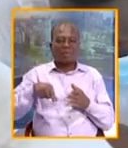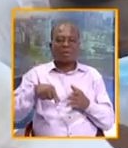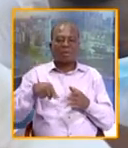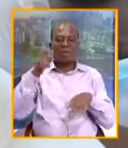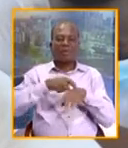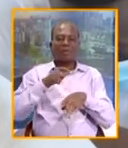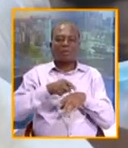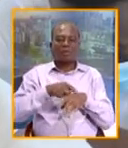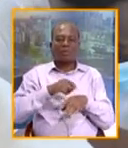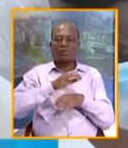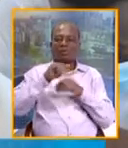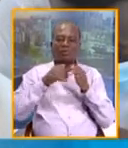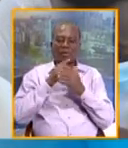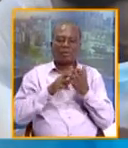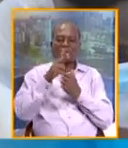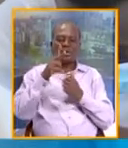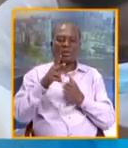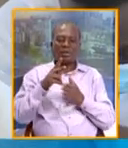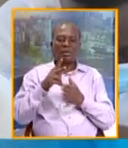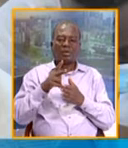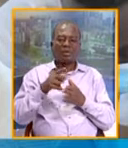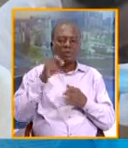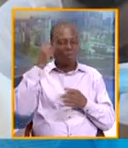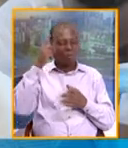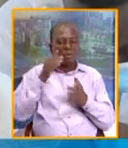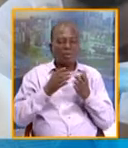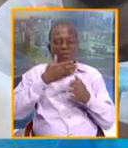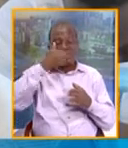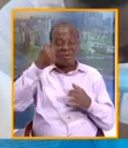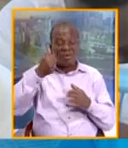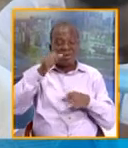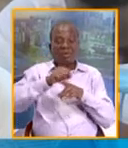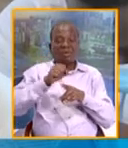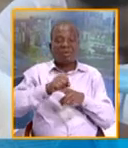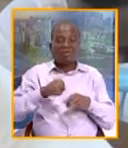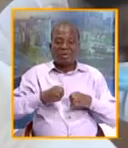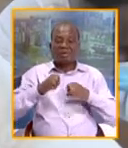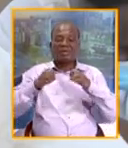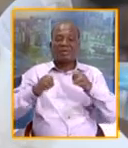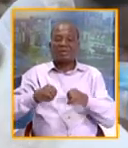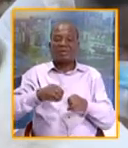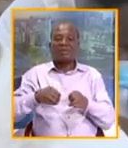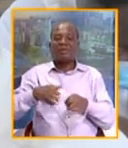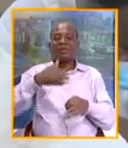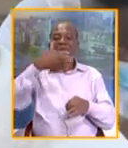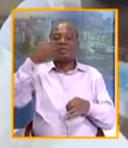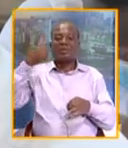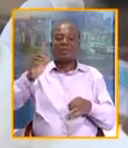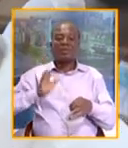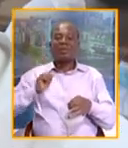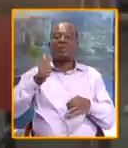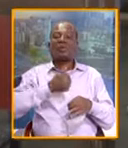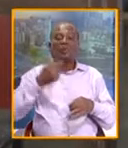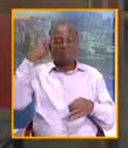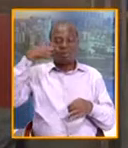moment peut-être bien on comprend mieux les sujets et on essaie de faire le mieux de nous mêmes pour avoir de bonnes